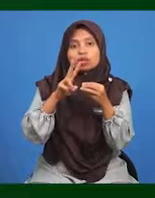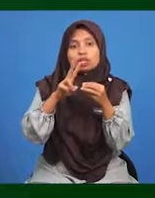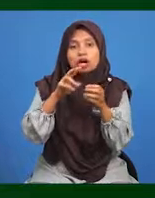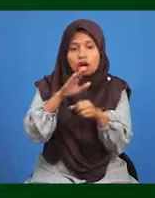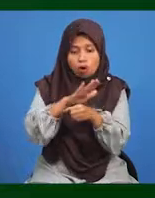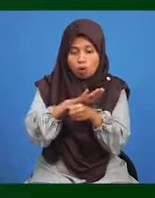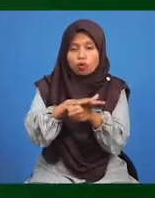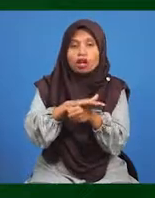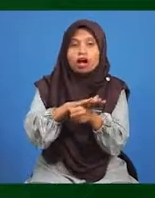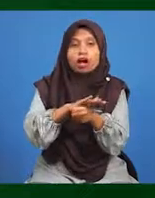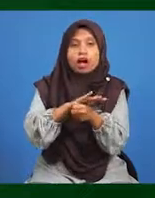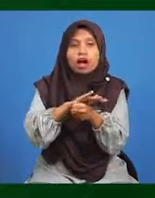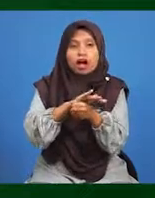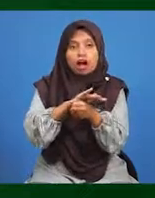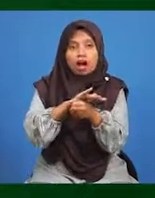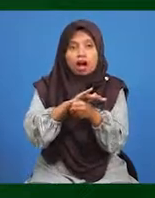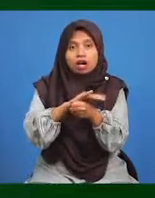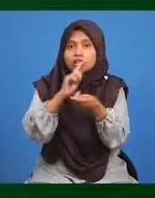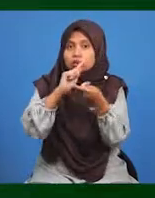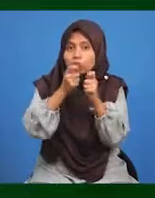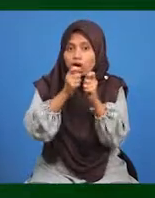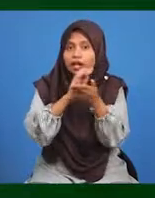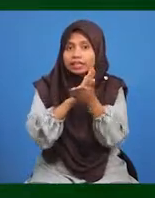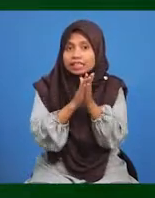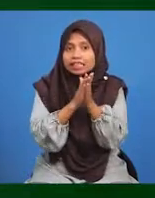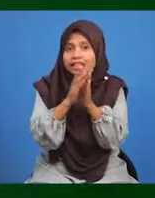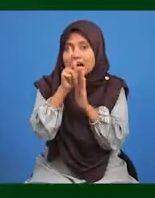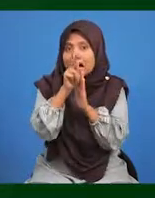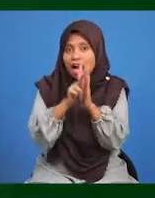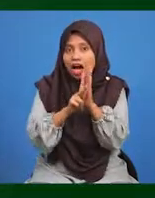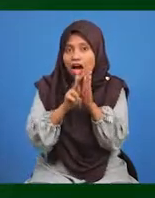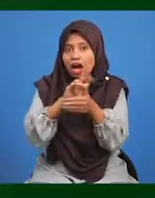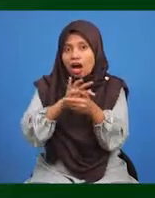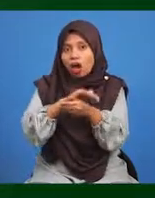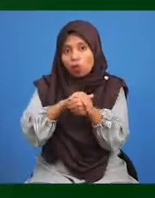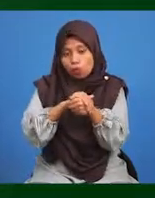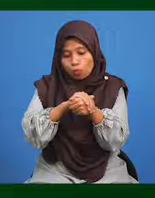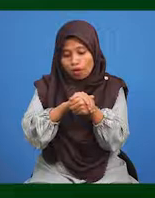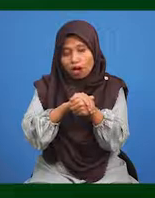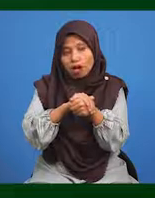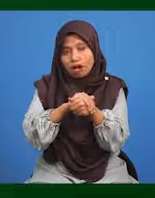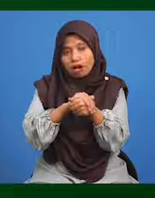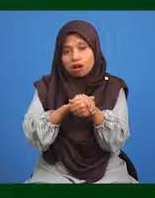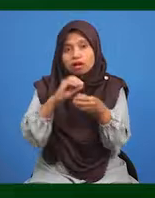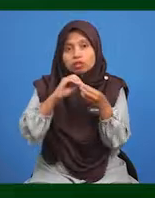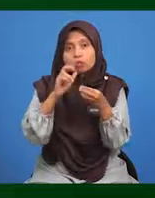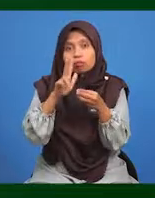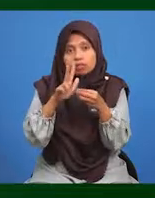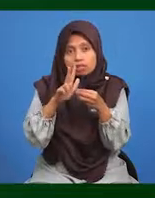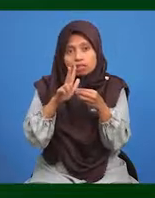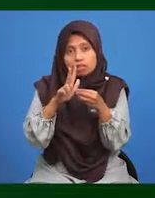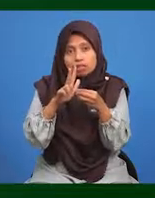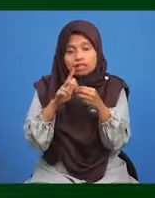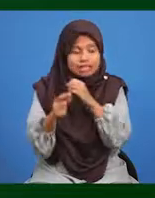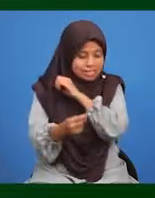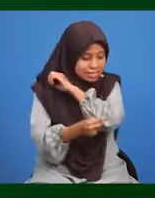kura. Ya, jawapannya ialah kekura. Yang ketiga